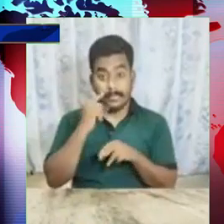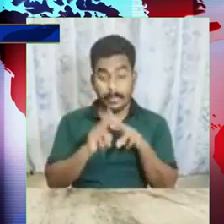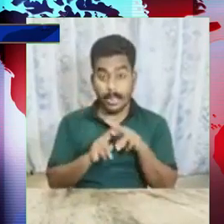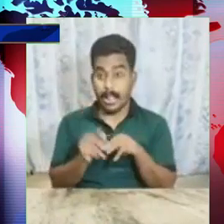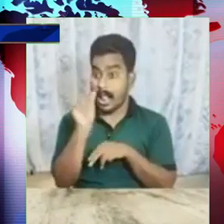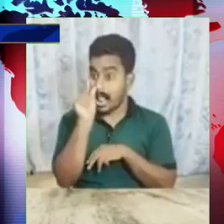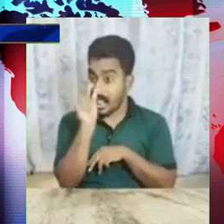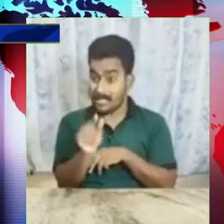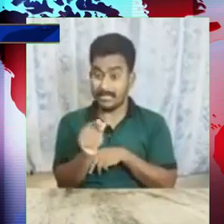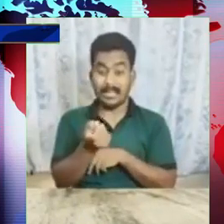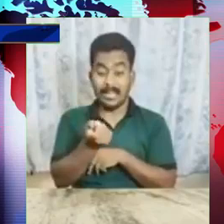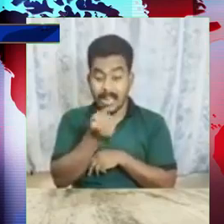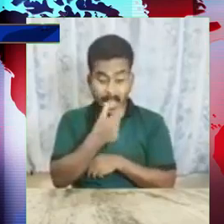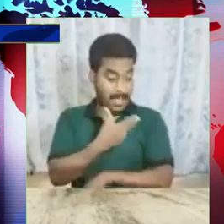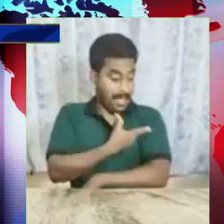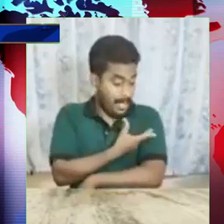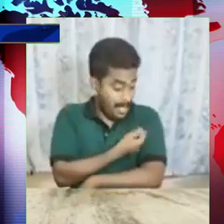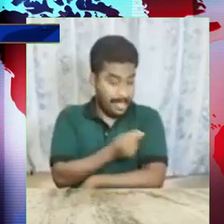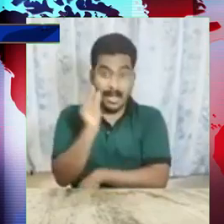ശുചീകരണ തൊഴിലാളികൾ,